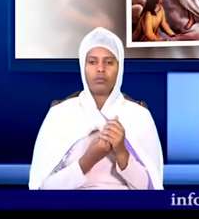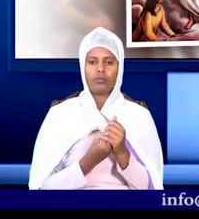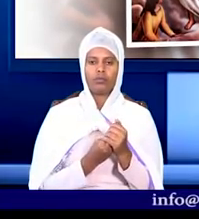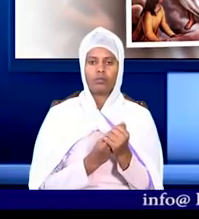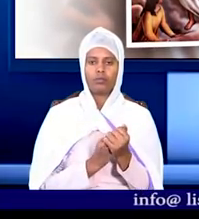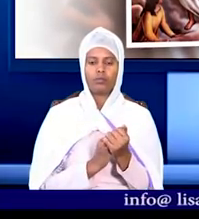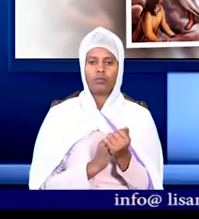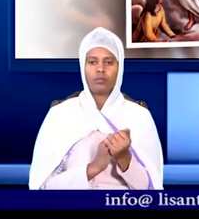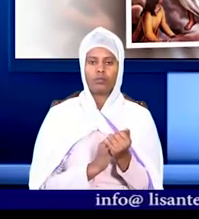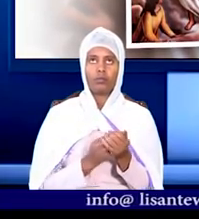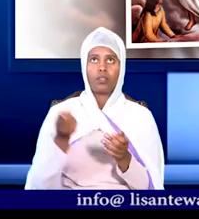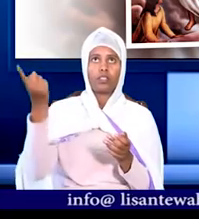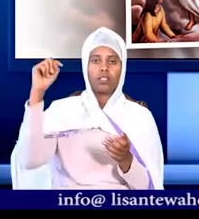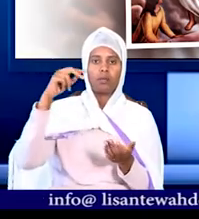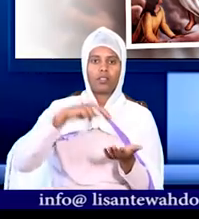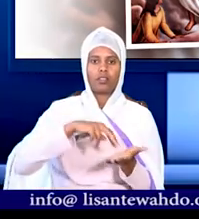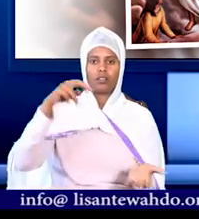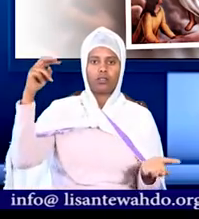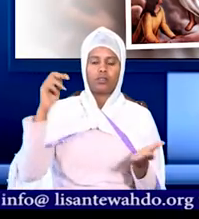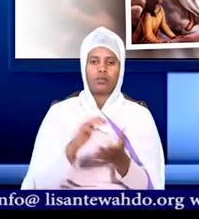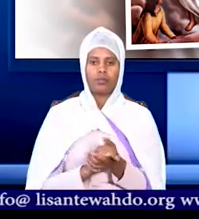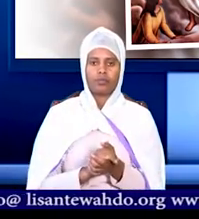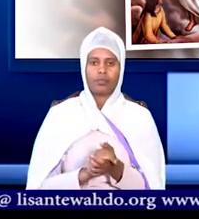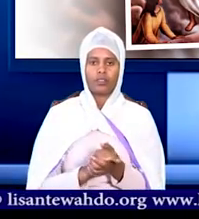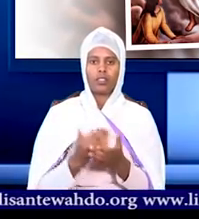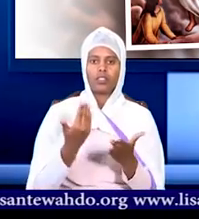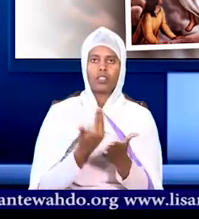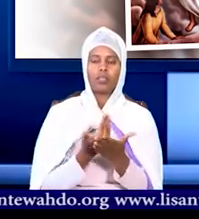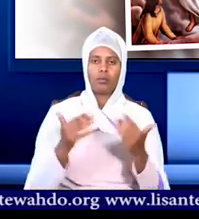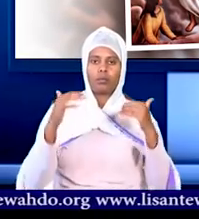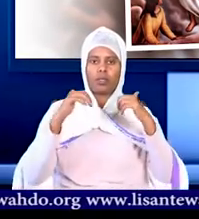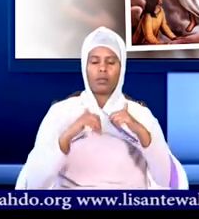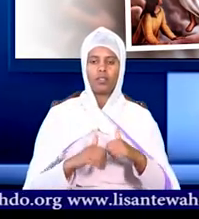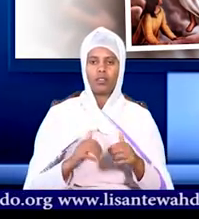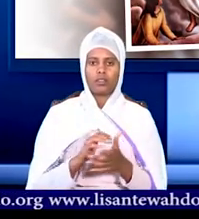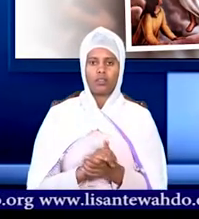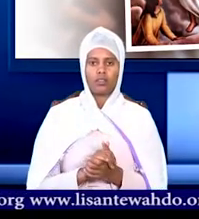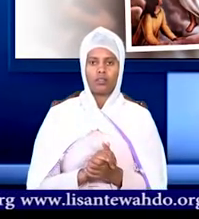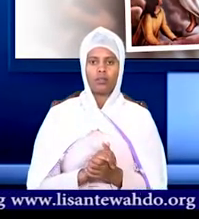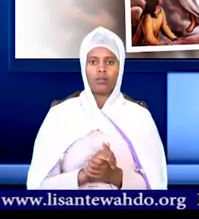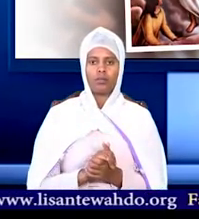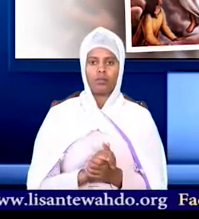እግዚኣብሔር ከመ ዘንቃህም ንዋ እግዚኣብሔር ተሰአ ካብ መቓብር